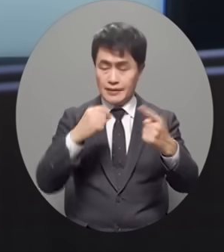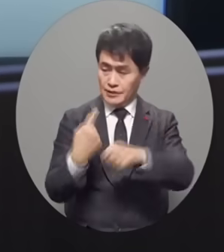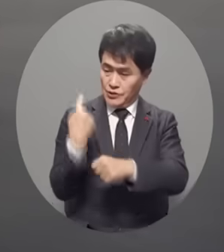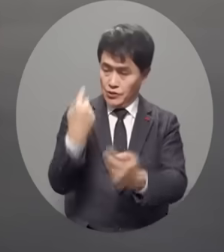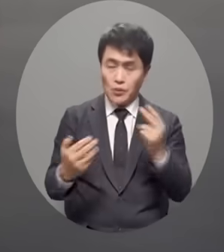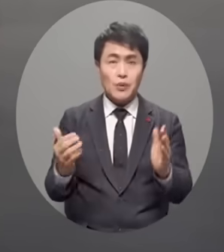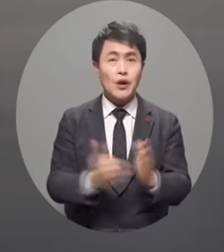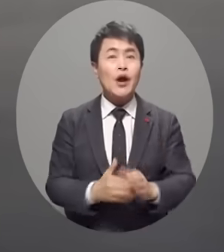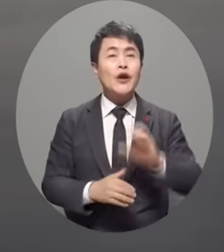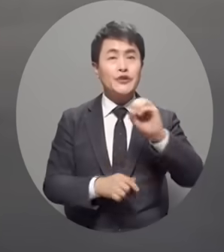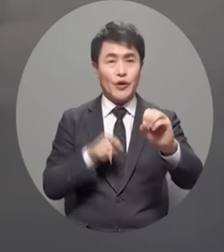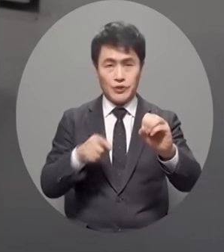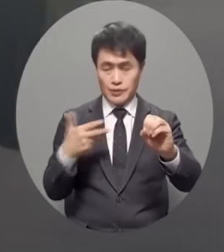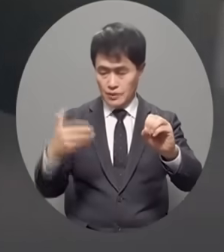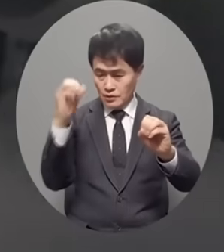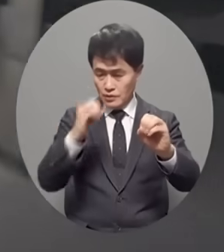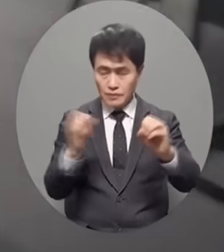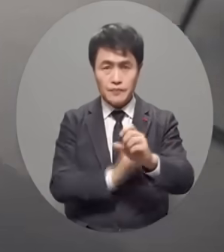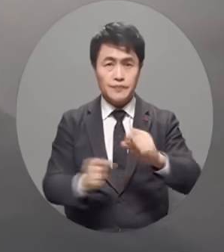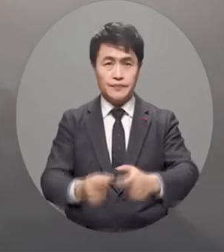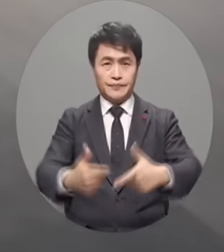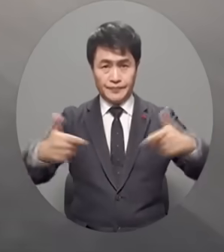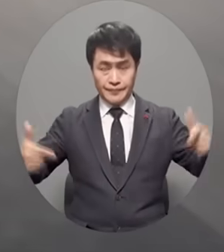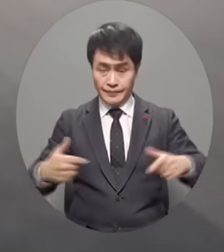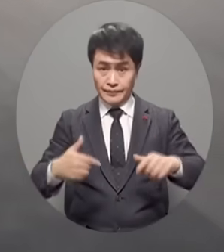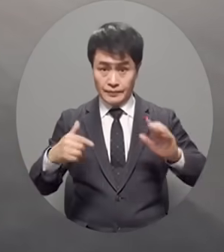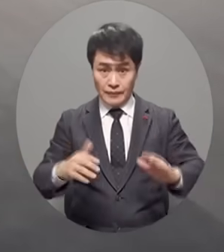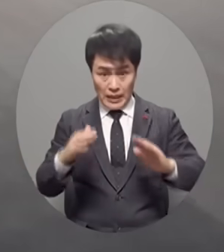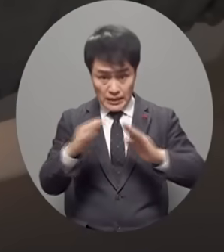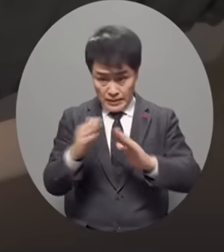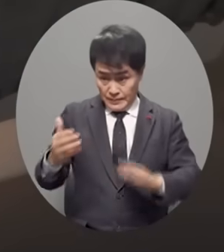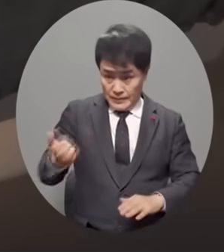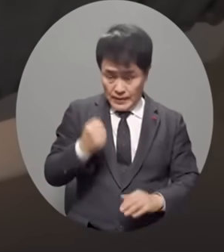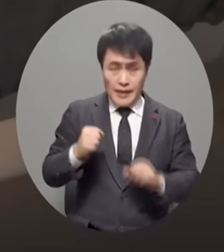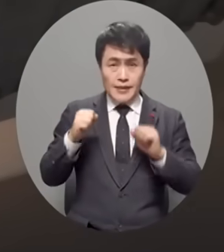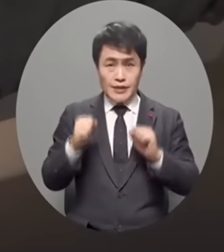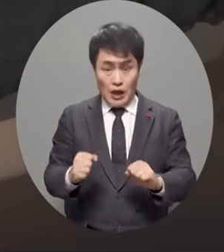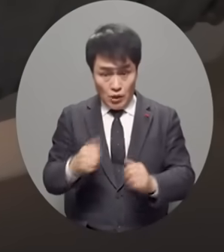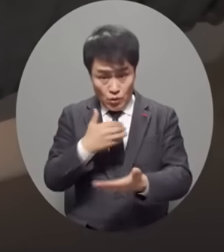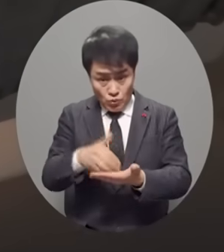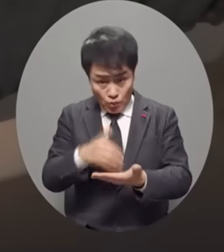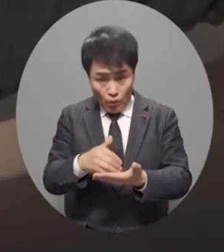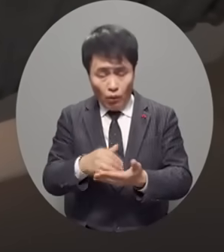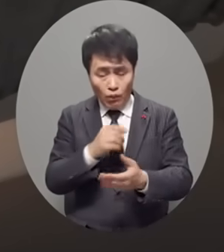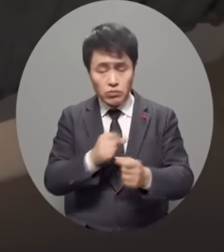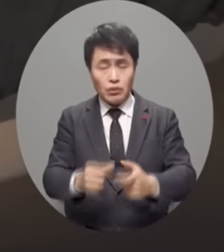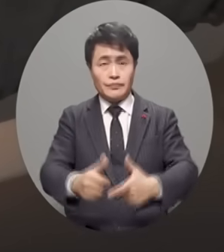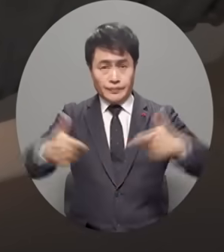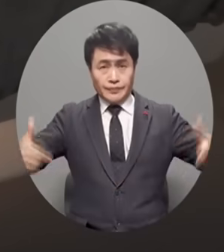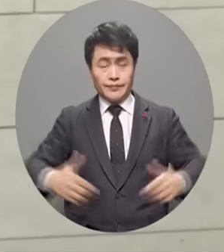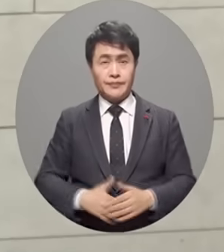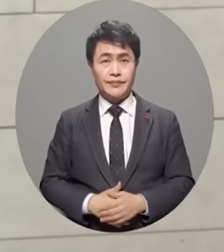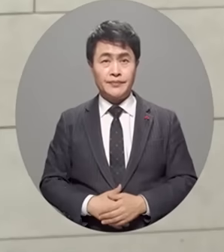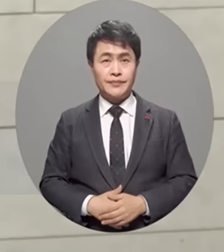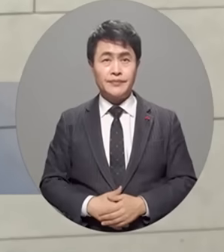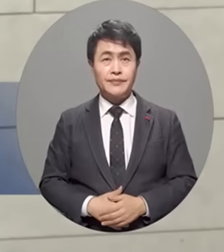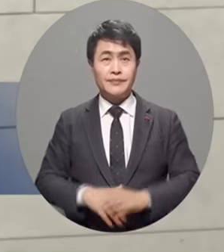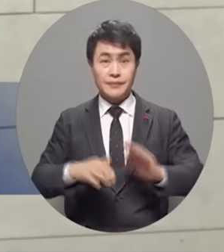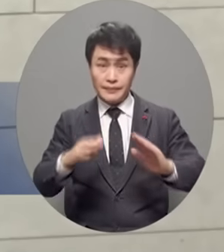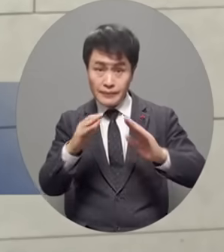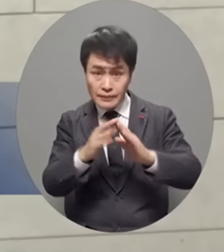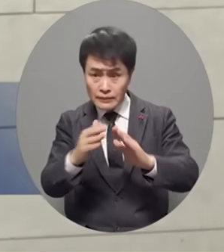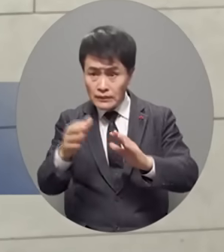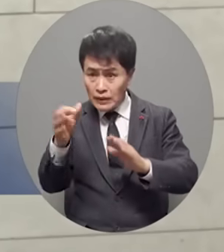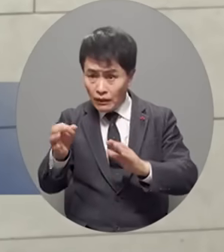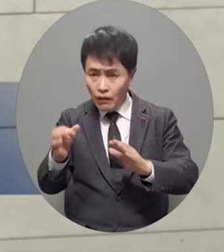전년보다 0.7%포인트 늘었고 자가에 실제 살고 있는 점유율도 소폭 상승했습니다. 주택 가격이